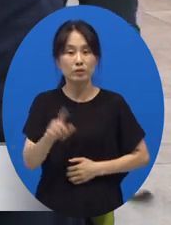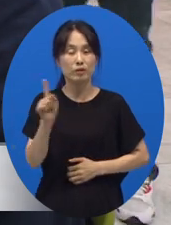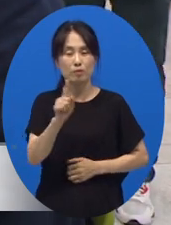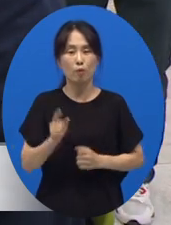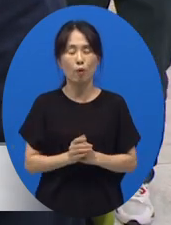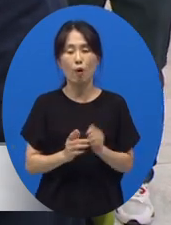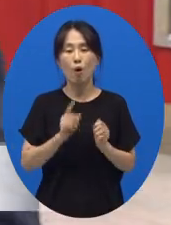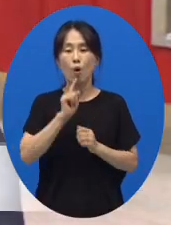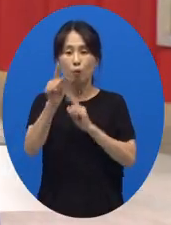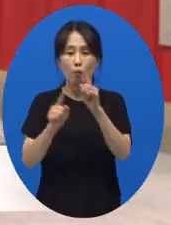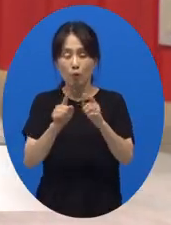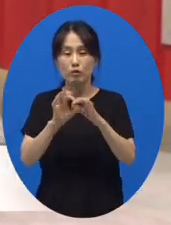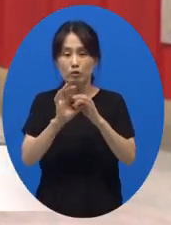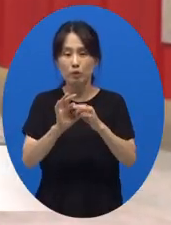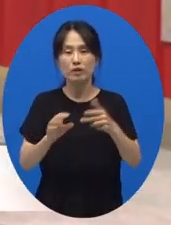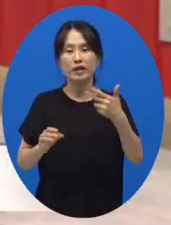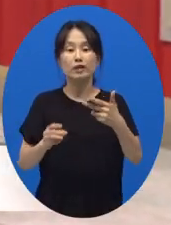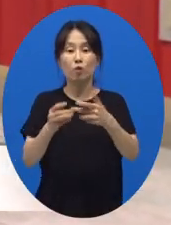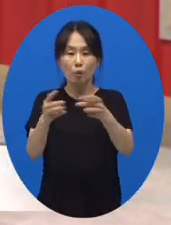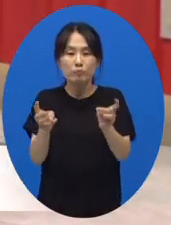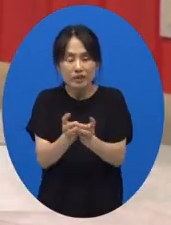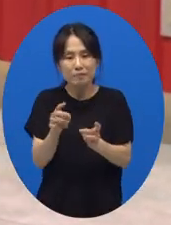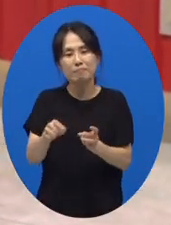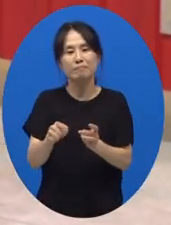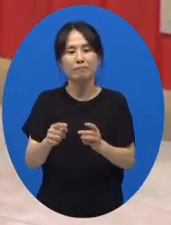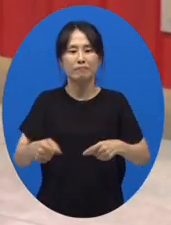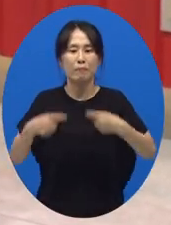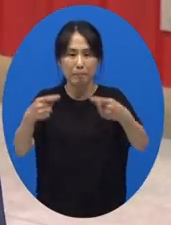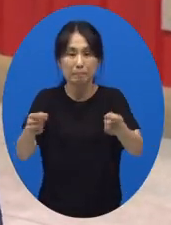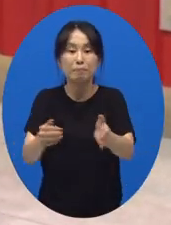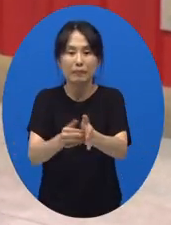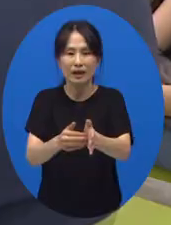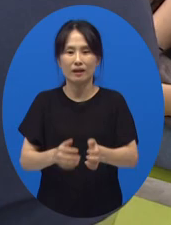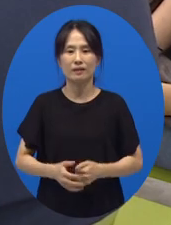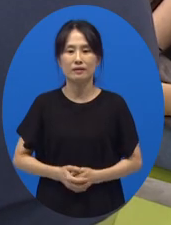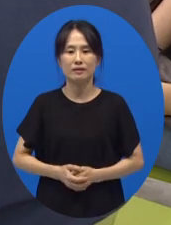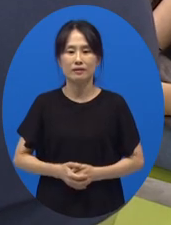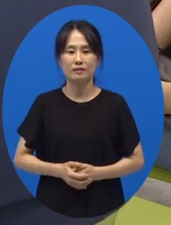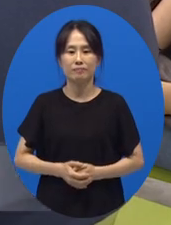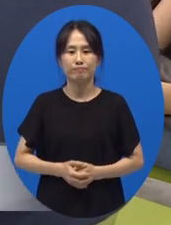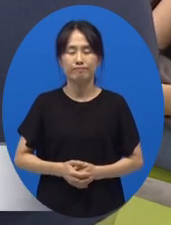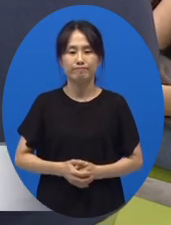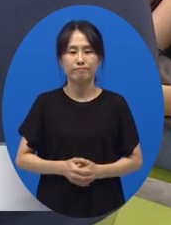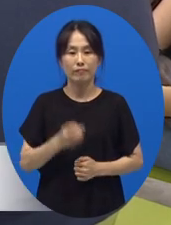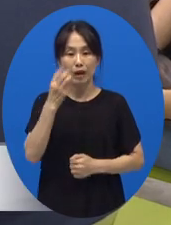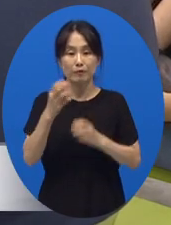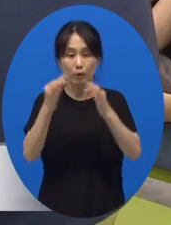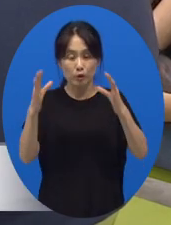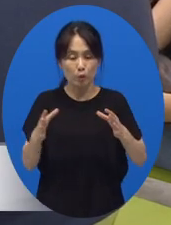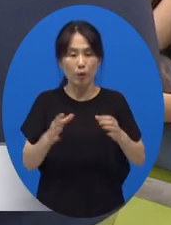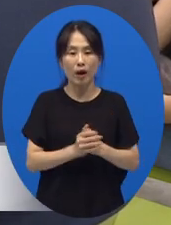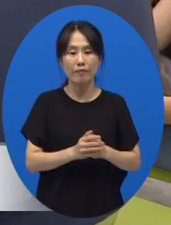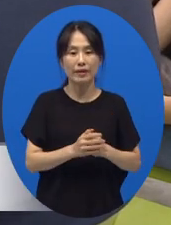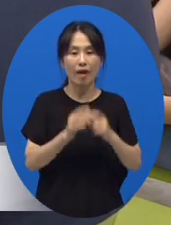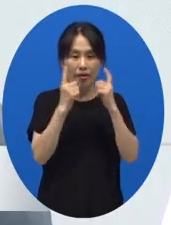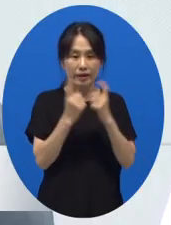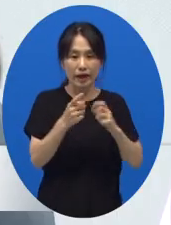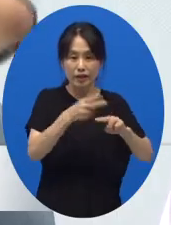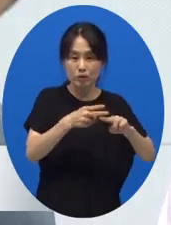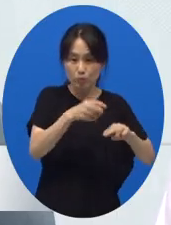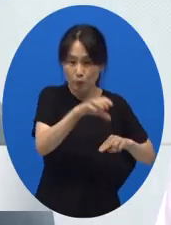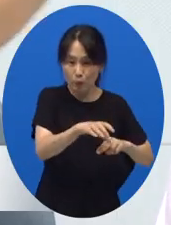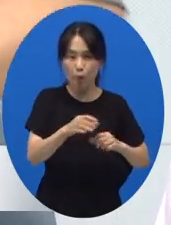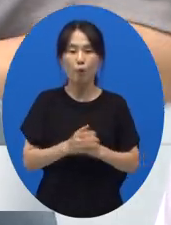허브에는 공모를 통해 선발된 총 7팀의 일기 청년 창업 업체들이 입주했습니다. 최대 3개월 동안 개별 주방은